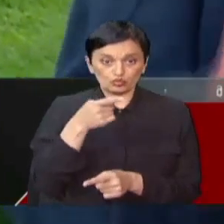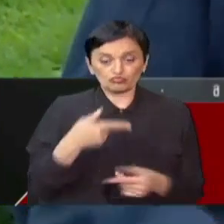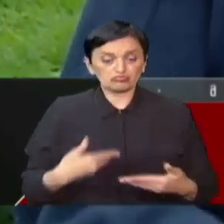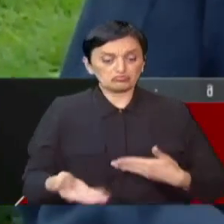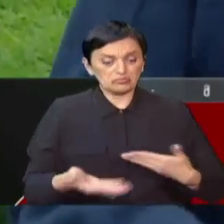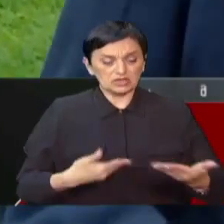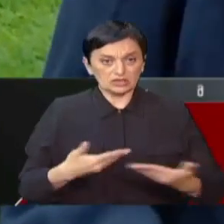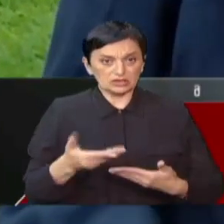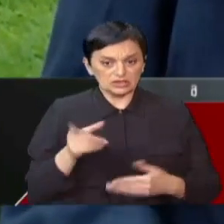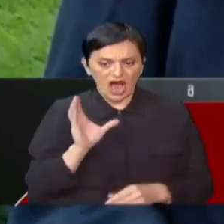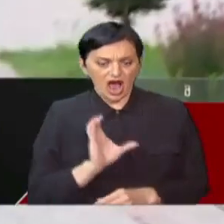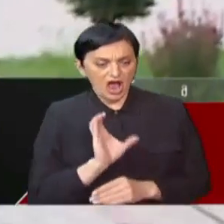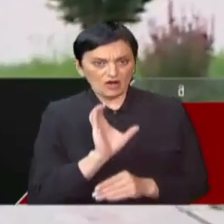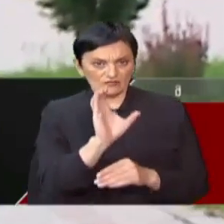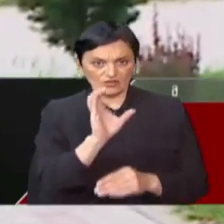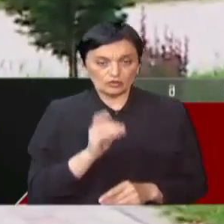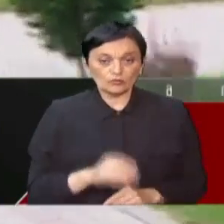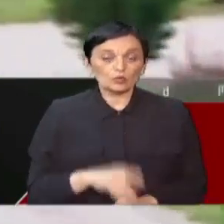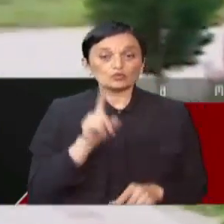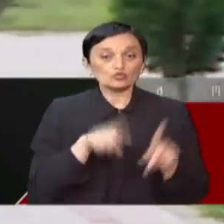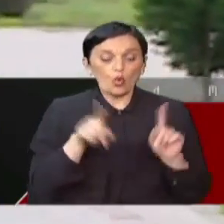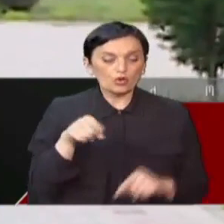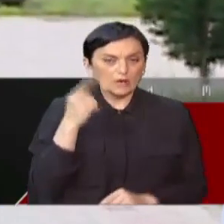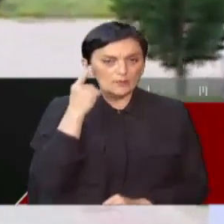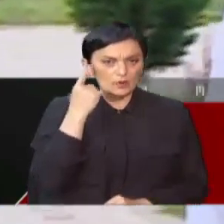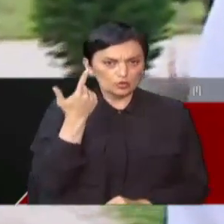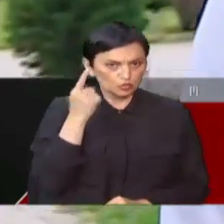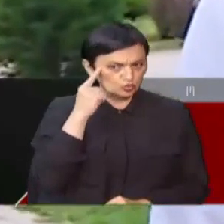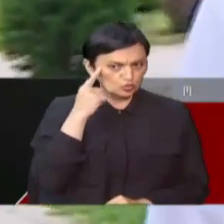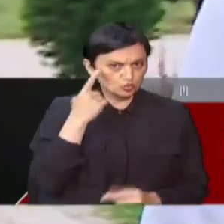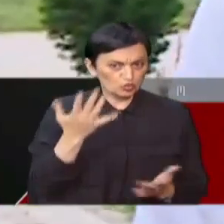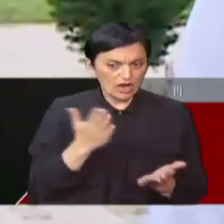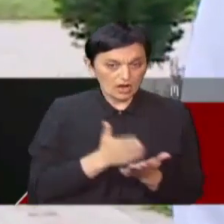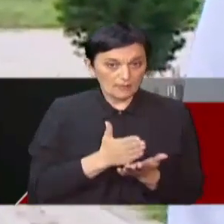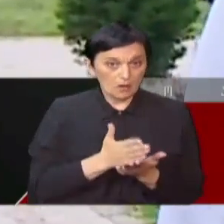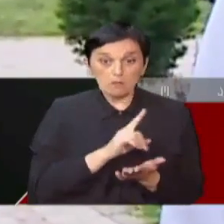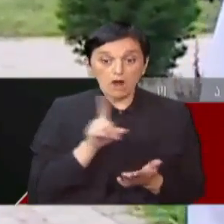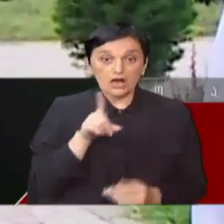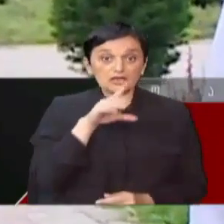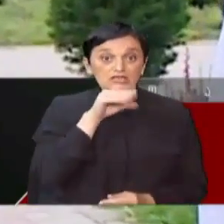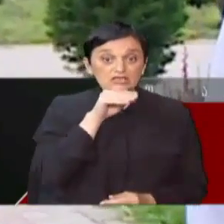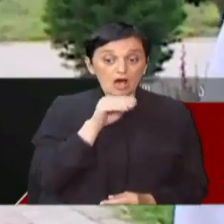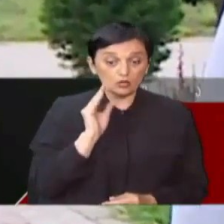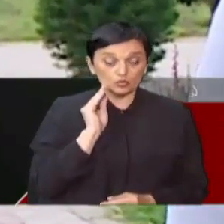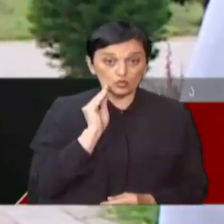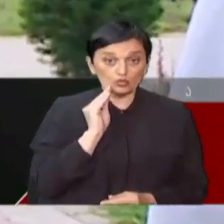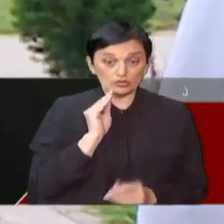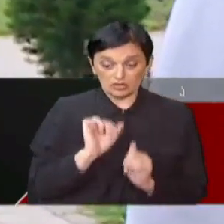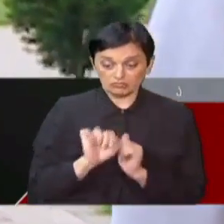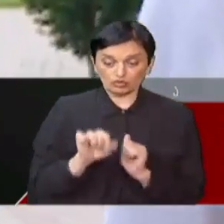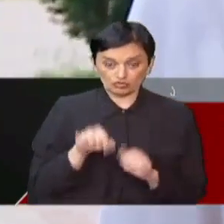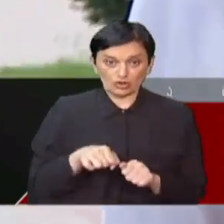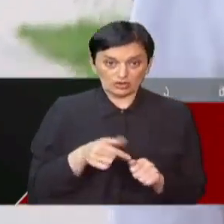და ყეფავს, ქეშენია უკვე. ზოგიერთი ფიქრობს, ალბათ სულელები არიანო, მაგრამ ძაღლების მოსაგერიებლად